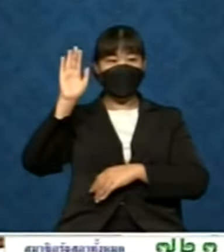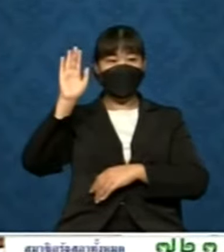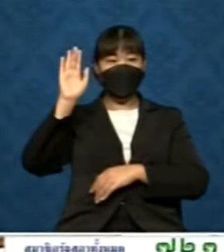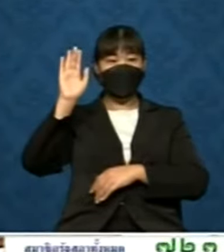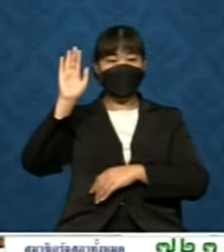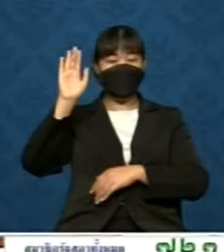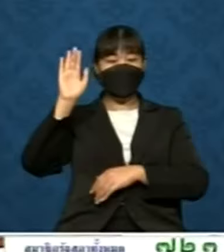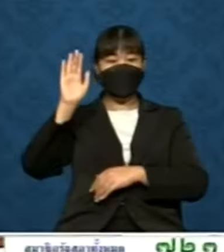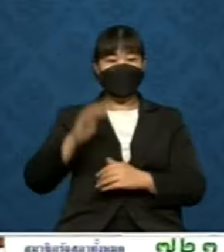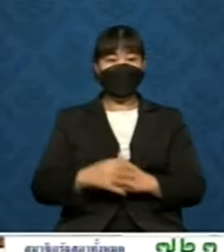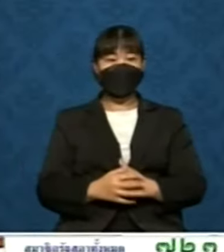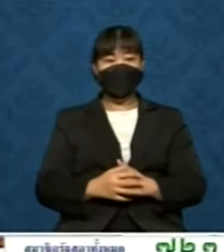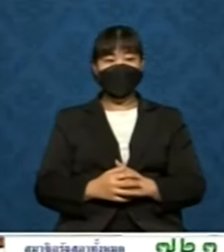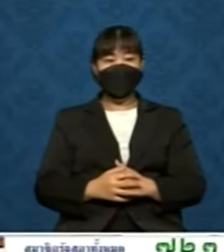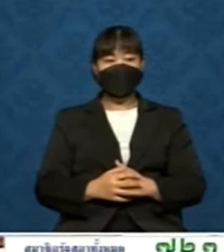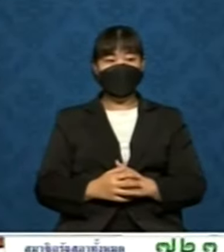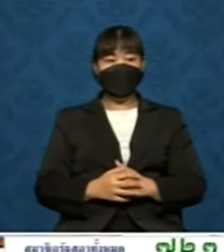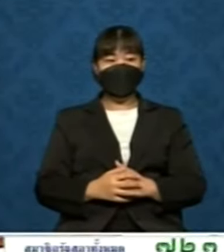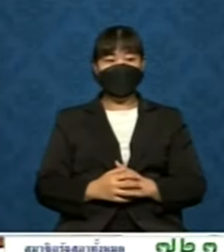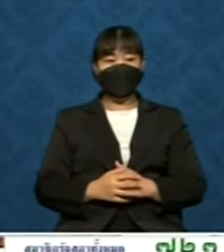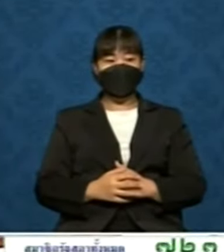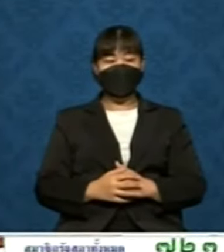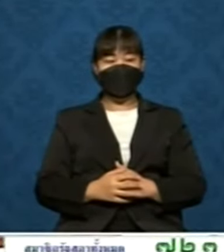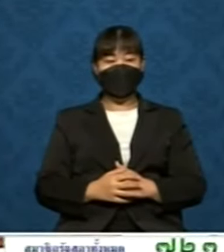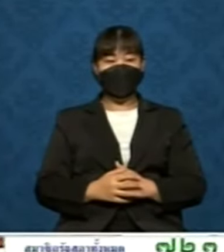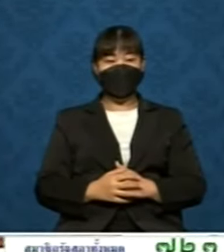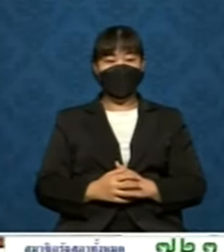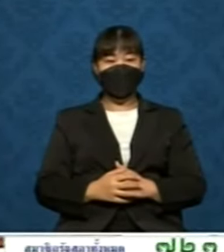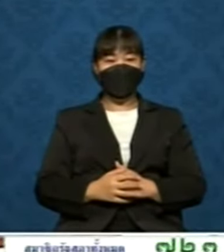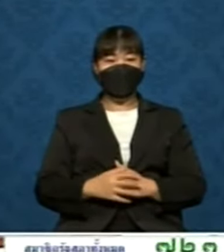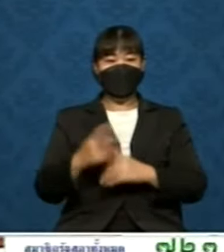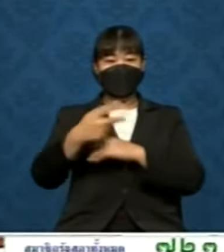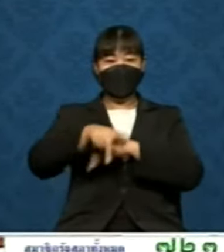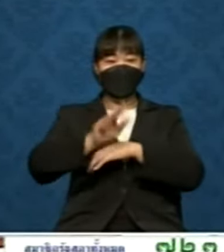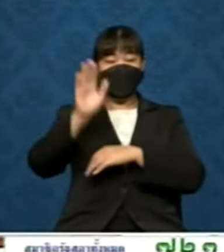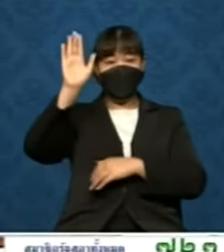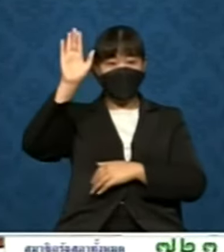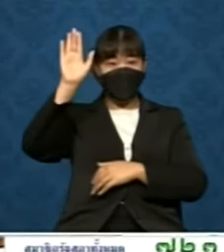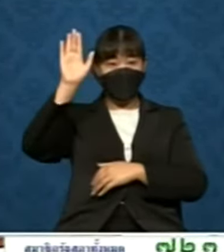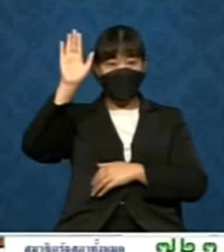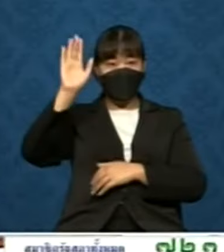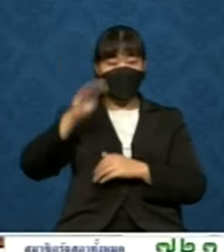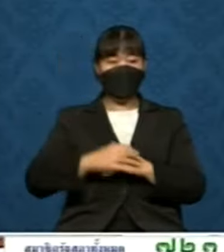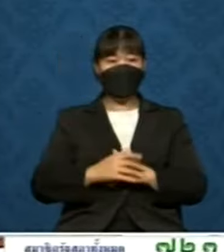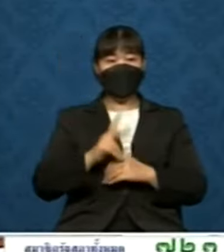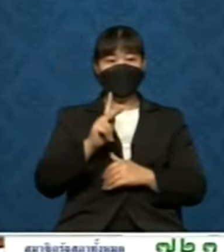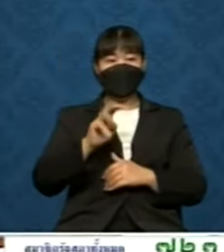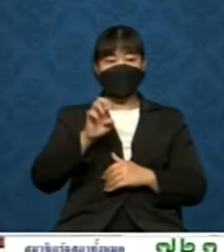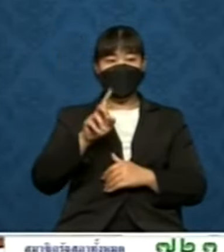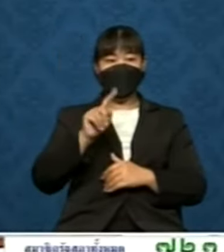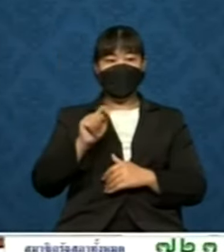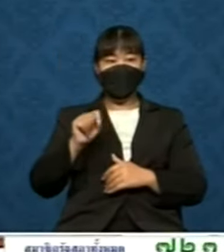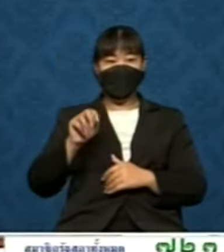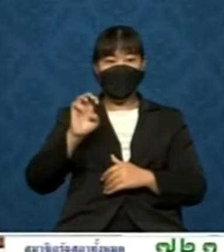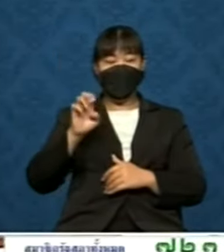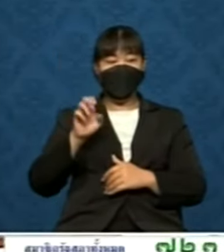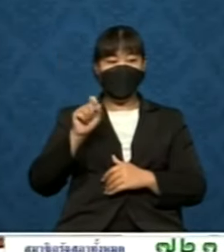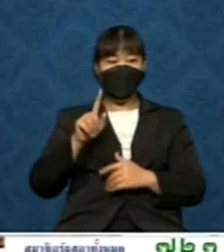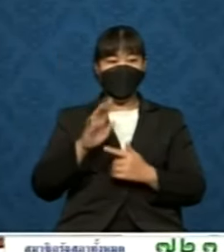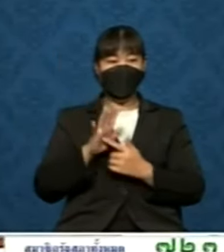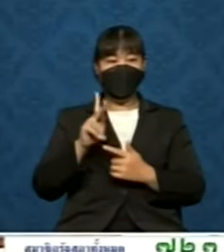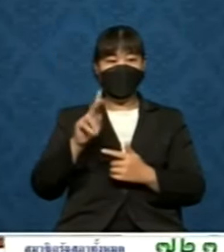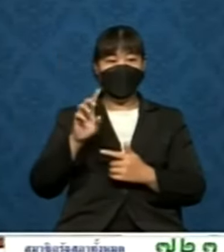มีผู้ประท้วงนะครับ ท่านประธานครับ ครับเชิญครับท่าน กิตติศักดิ์รัตนวราหะส